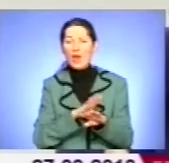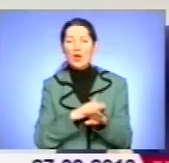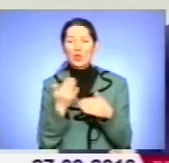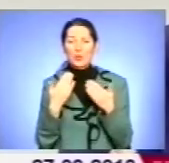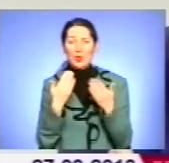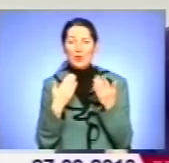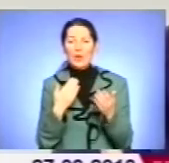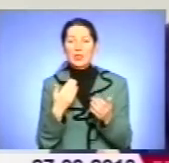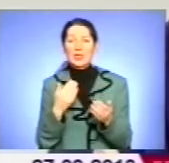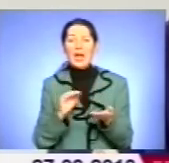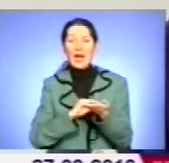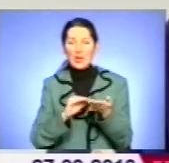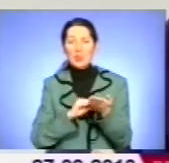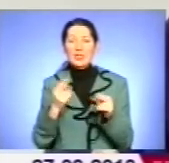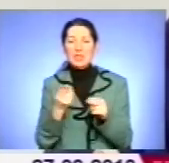проводяться без вусів.